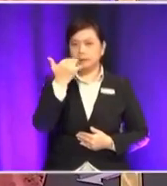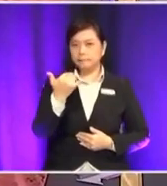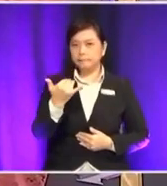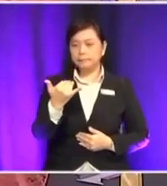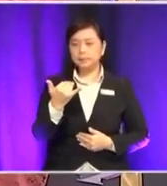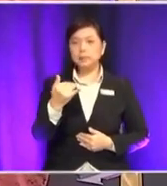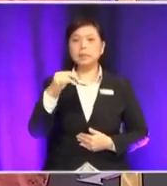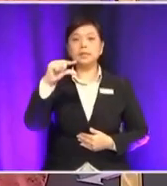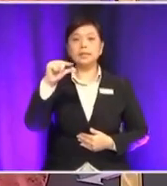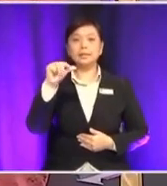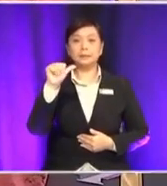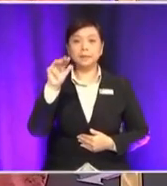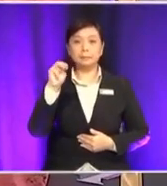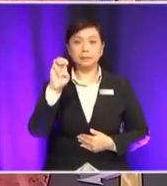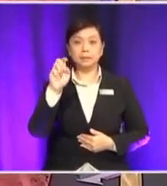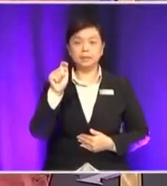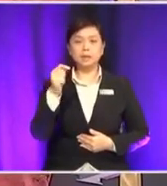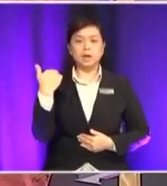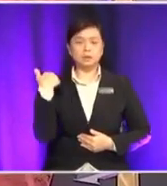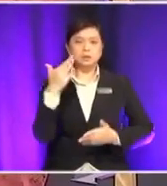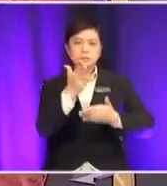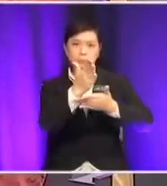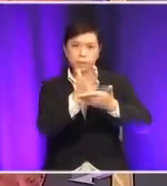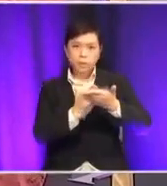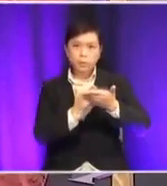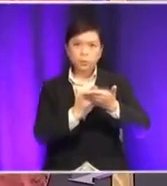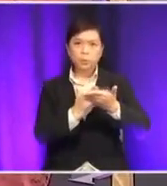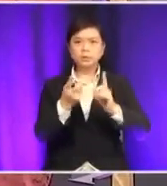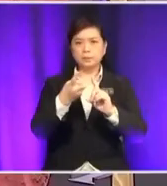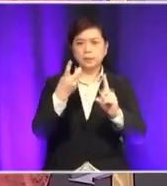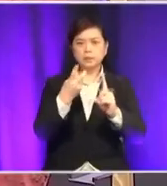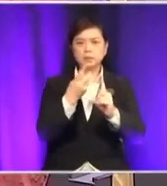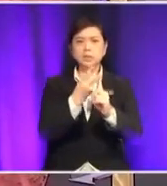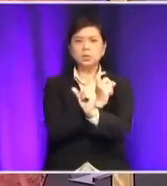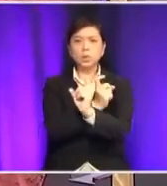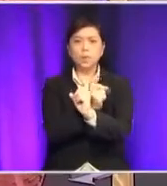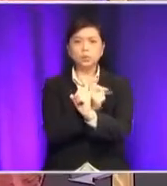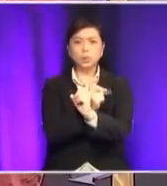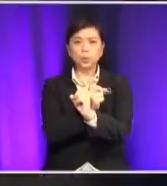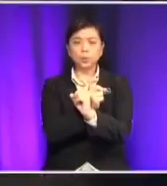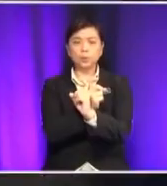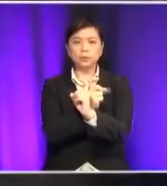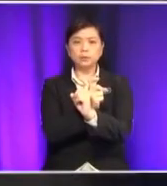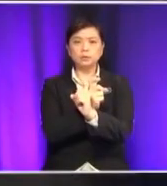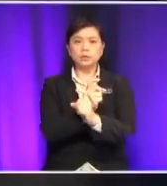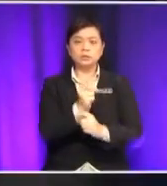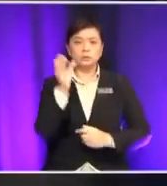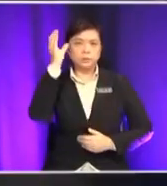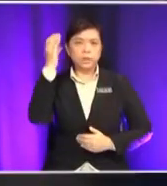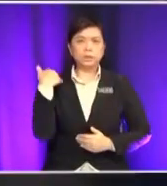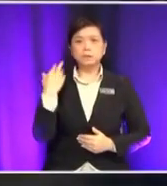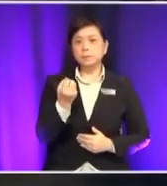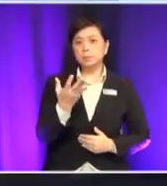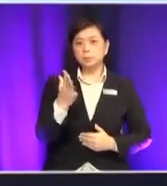mempunyai separuh daripada bilangan kromosom oke Ada berapa ibu baper